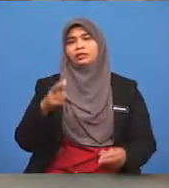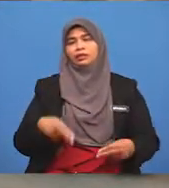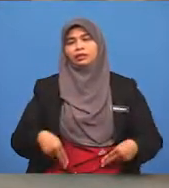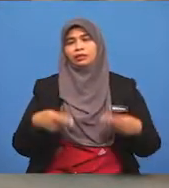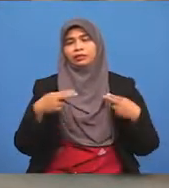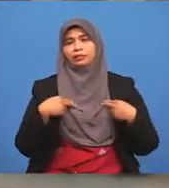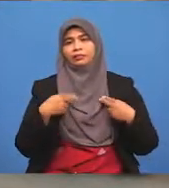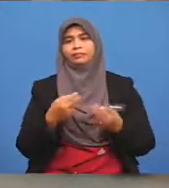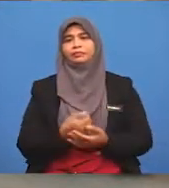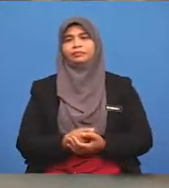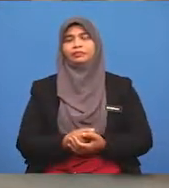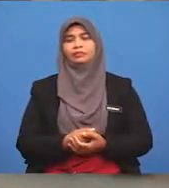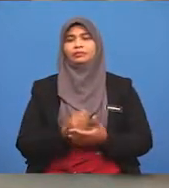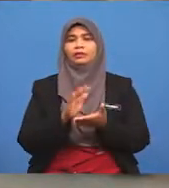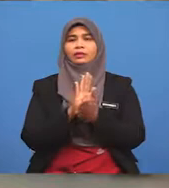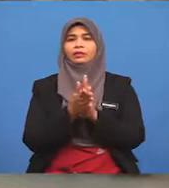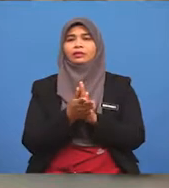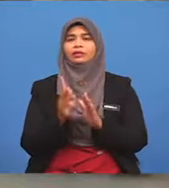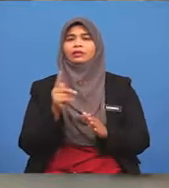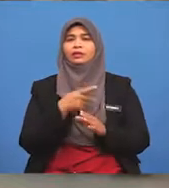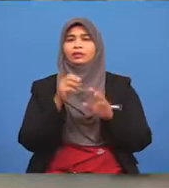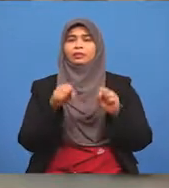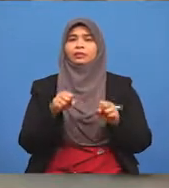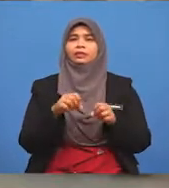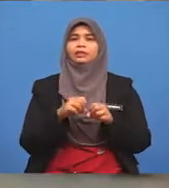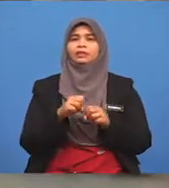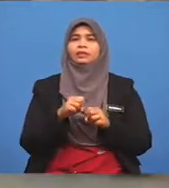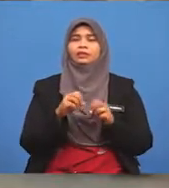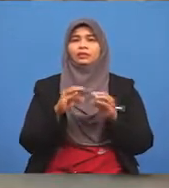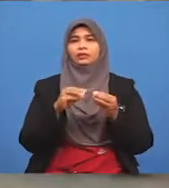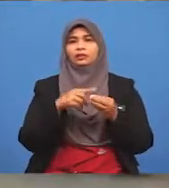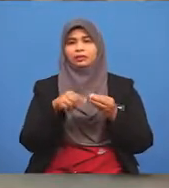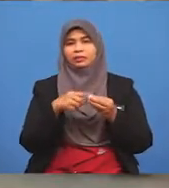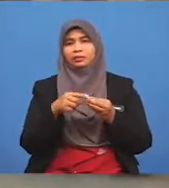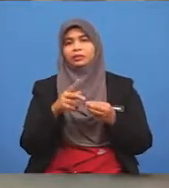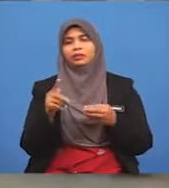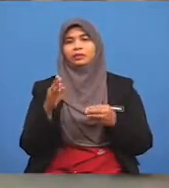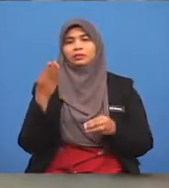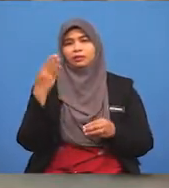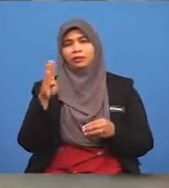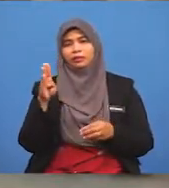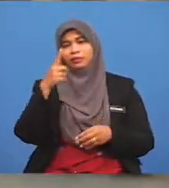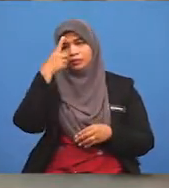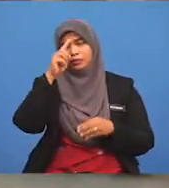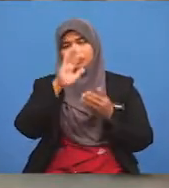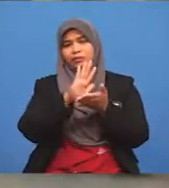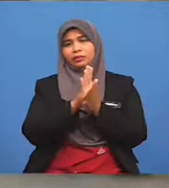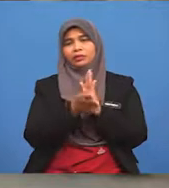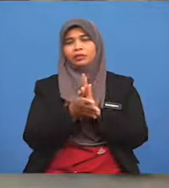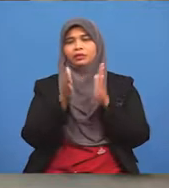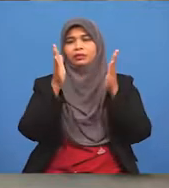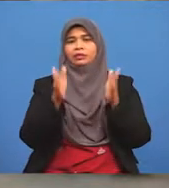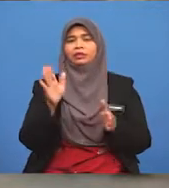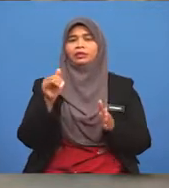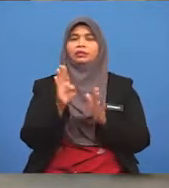tersohor. Jadi kita boleh simpulkan bahawa untuk menjadi orang yang berjaya, kita